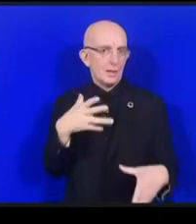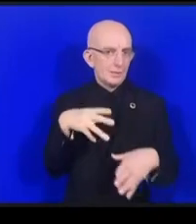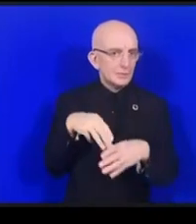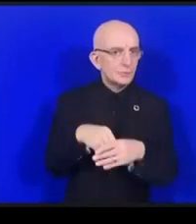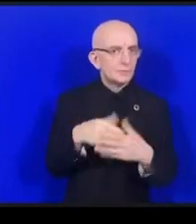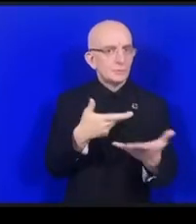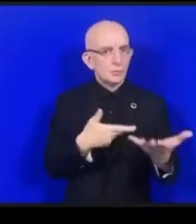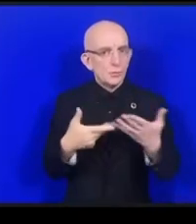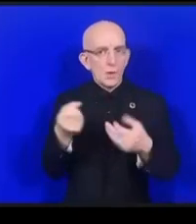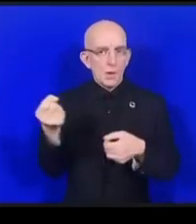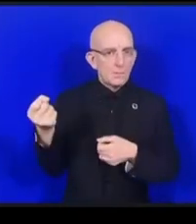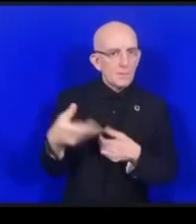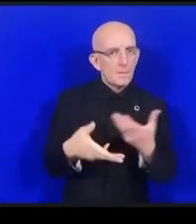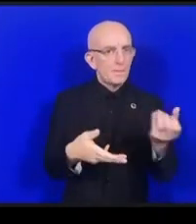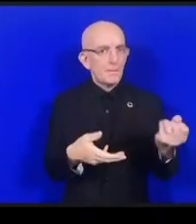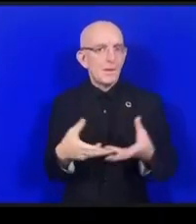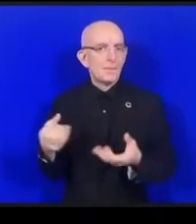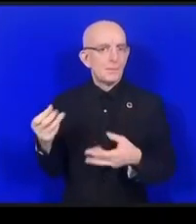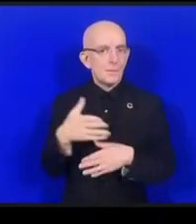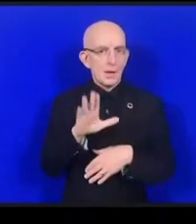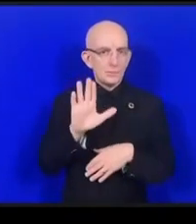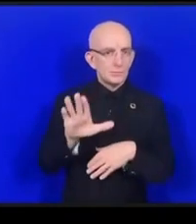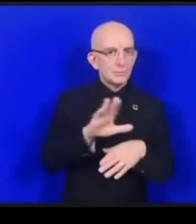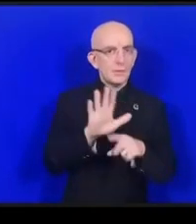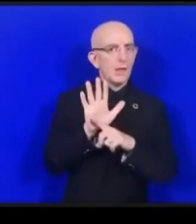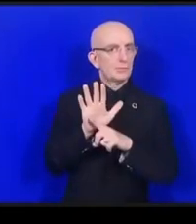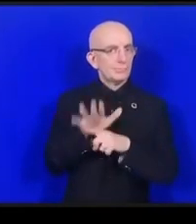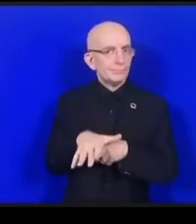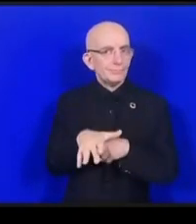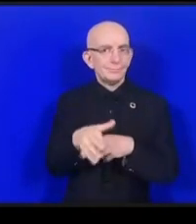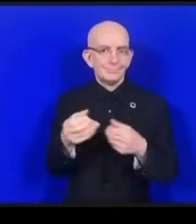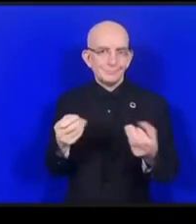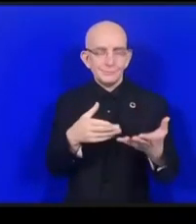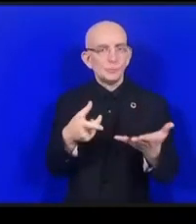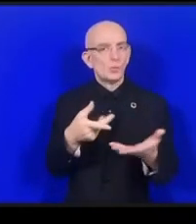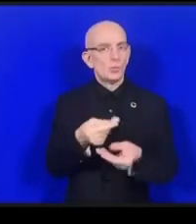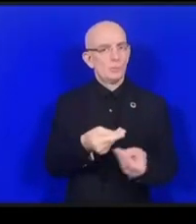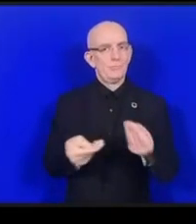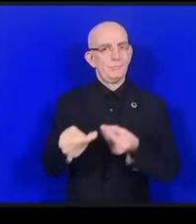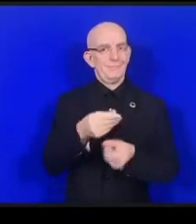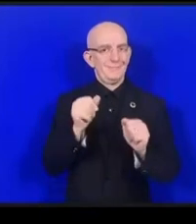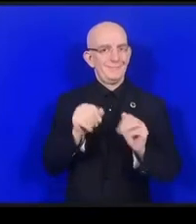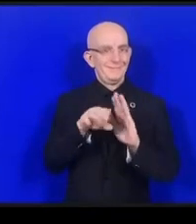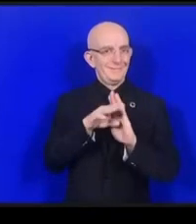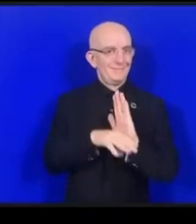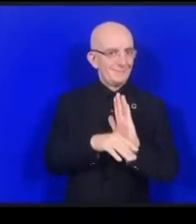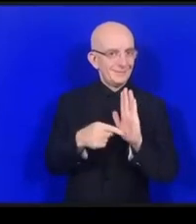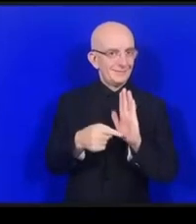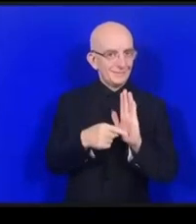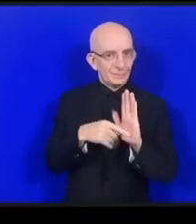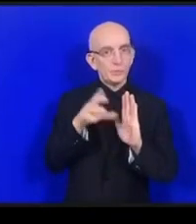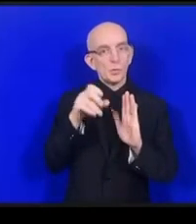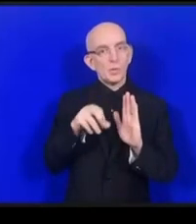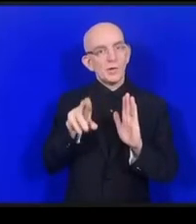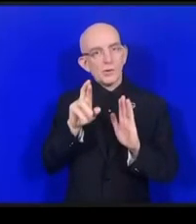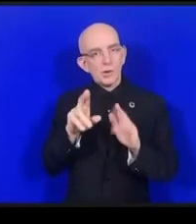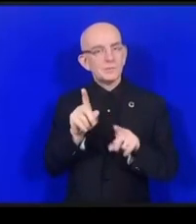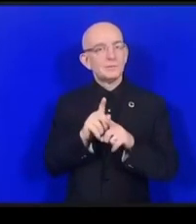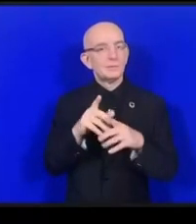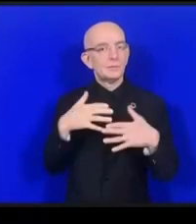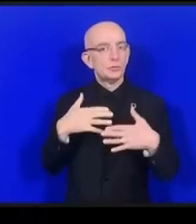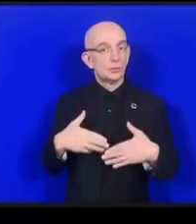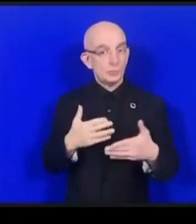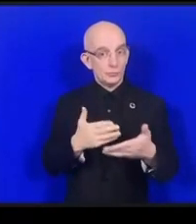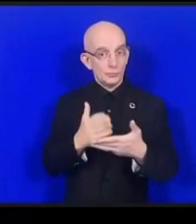уязвимых слоёв населения Это вопрос тесно привязанный к вопросу прав человека и осуществления цур Большое